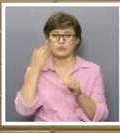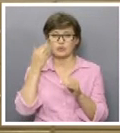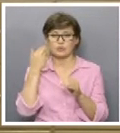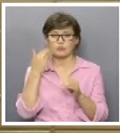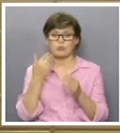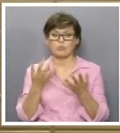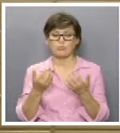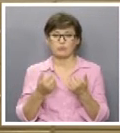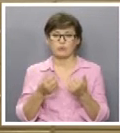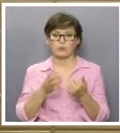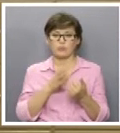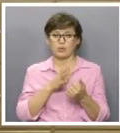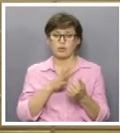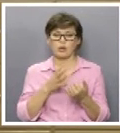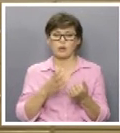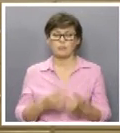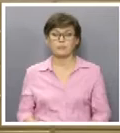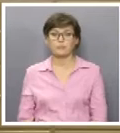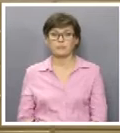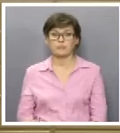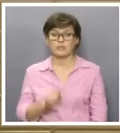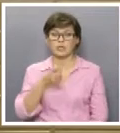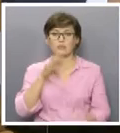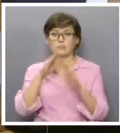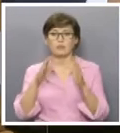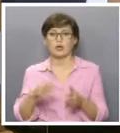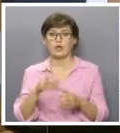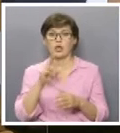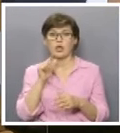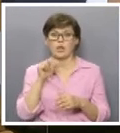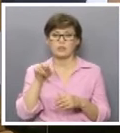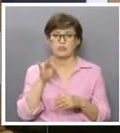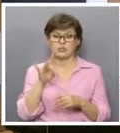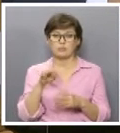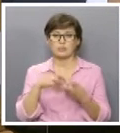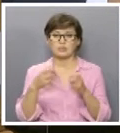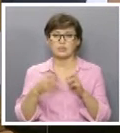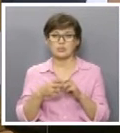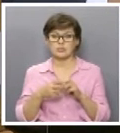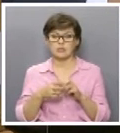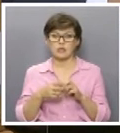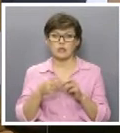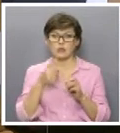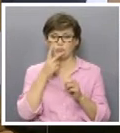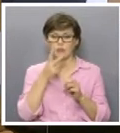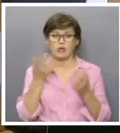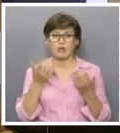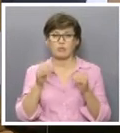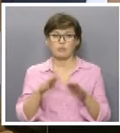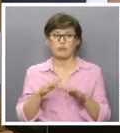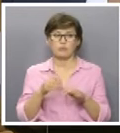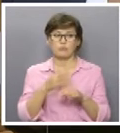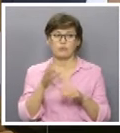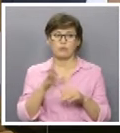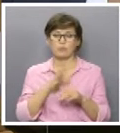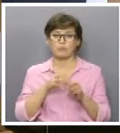қол жетімді ету. Осы газ баллон орнатуда кадр мәселесі қалай шешілген бізде? Оны мен кейбір ақпараттардан қарадым, орнатып беруге болмайды.